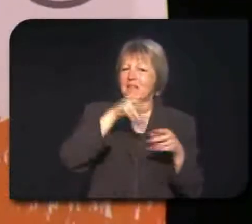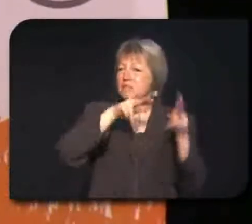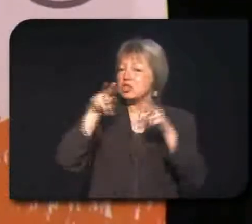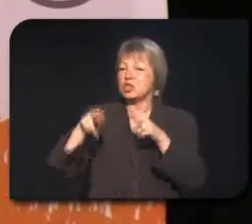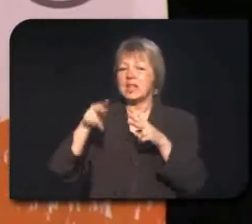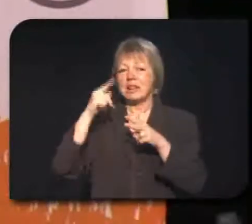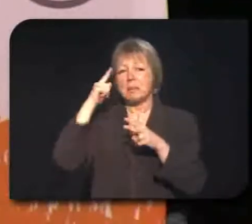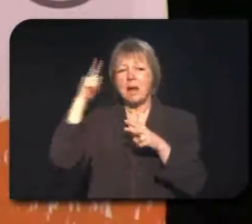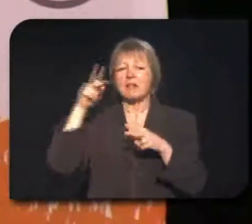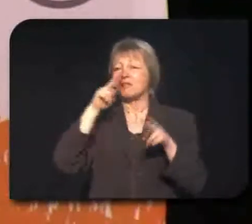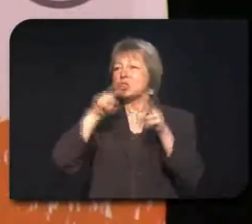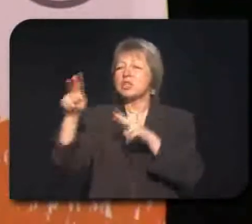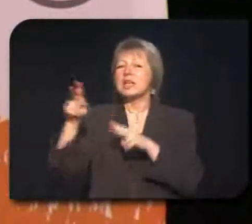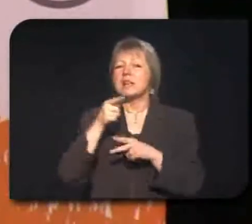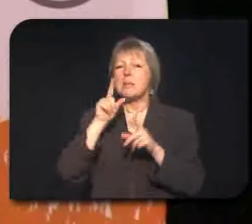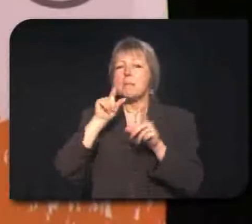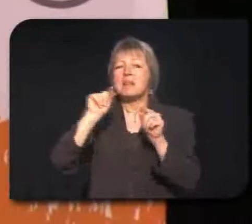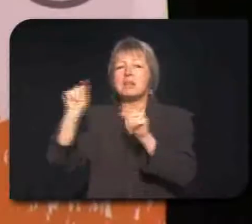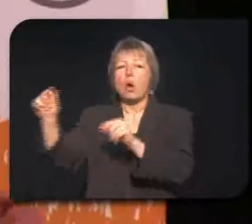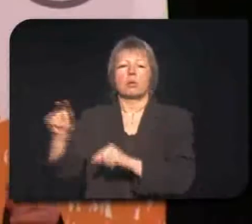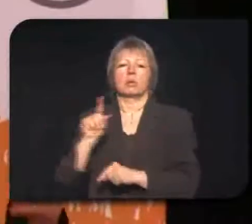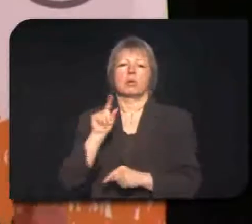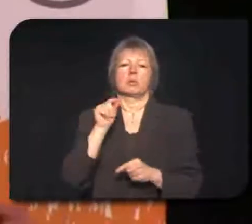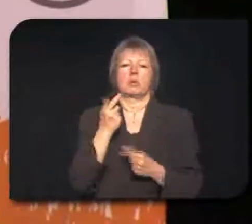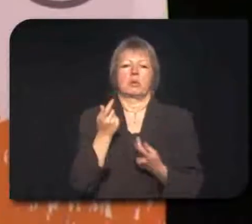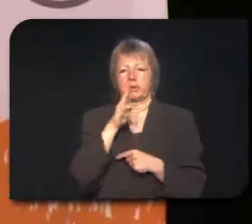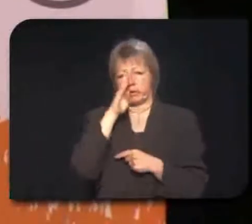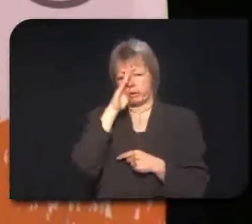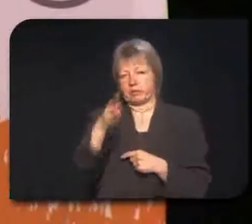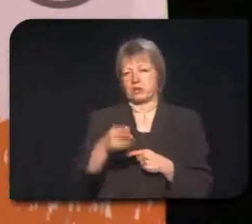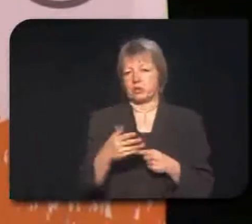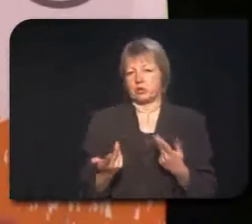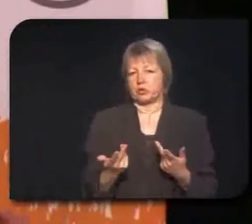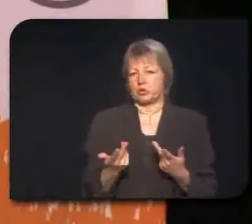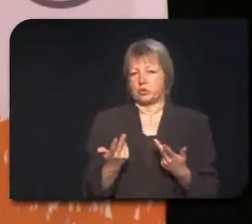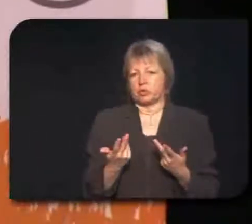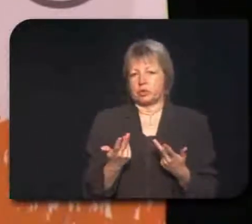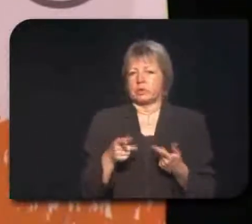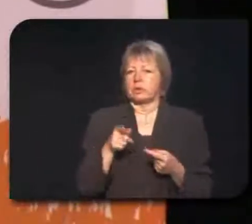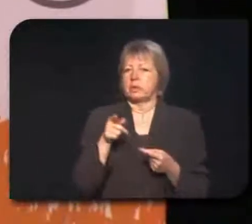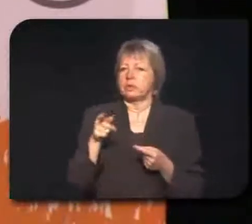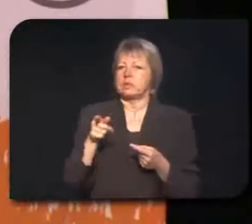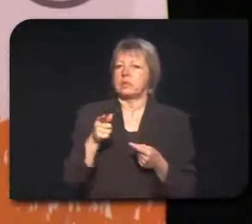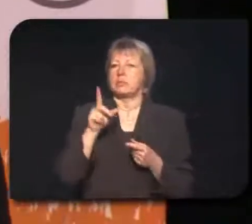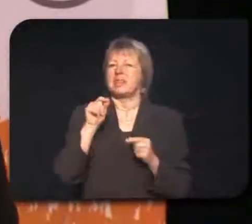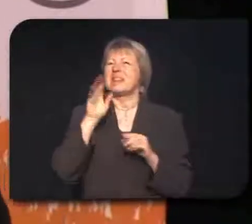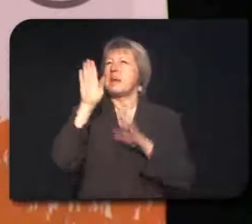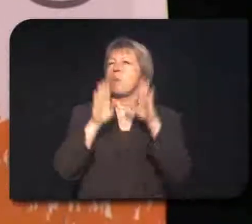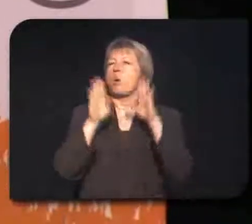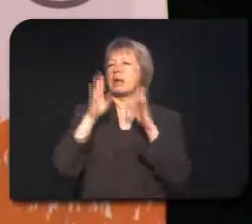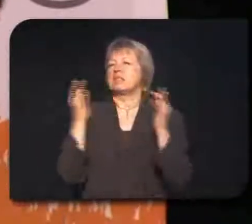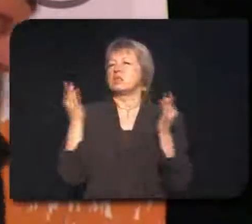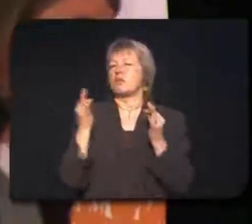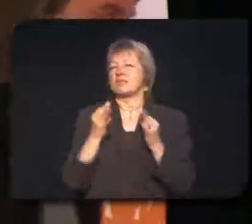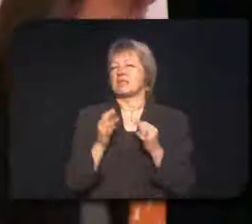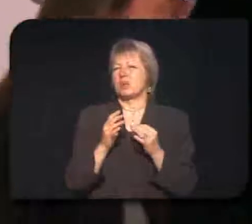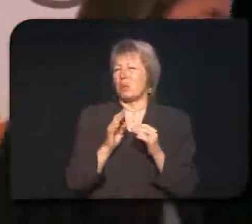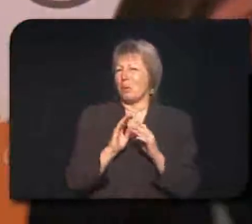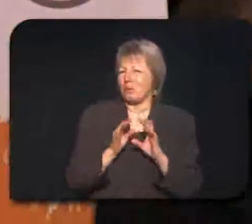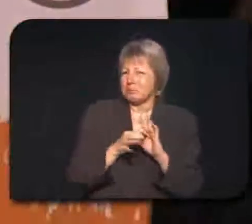allein das Wort Liquid im See trifft auf dieses Tief Software gar nicht zu weil die mit Demokratie recht wenig zu tun hat